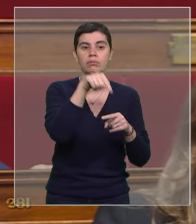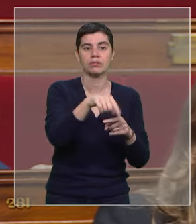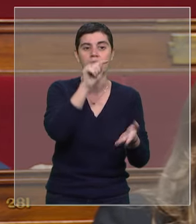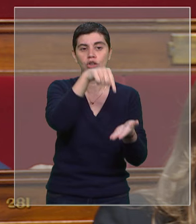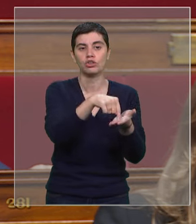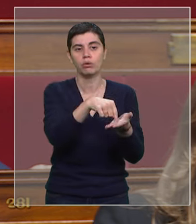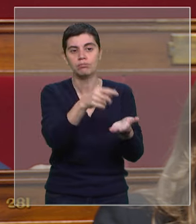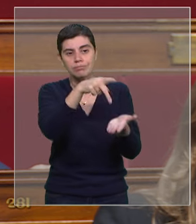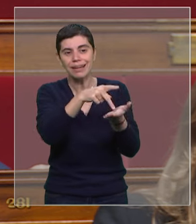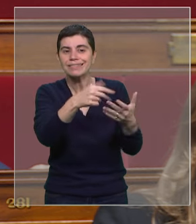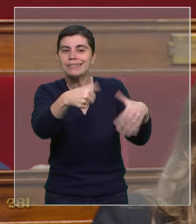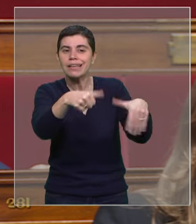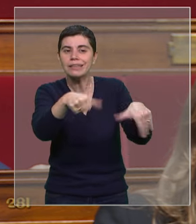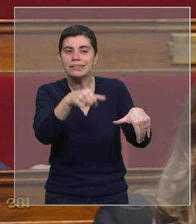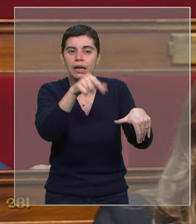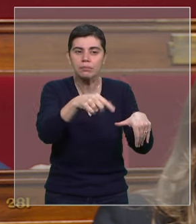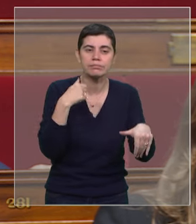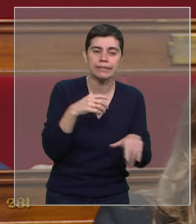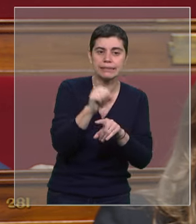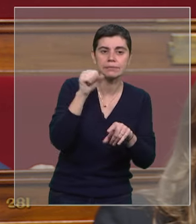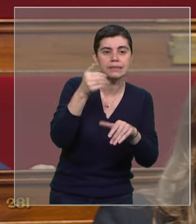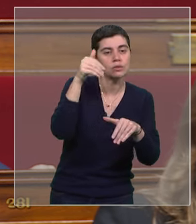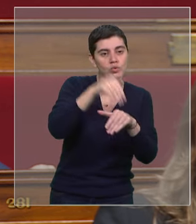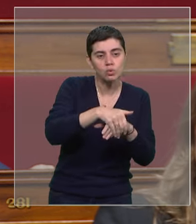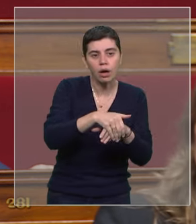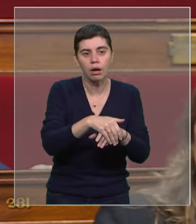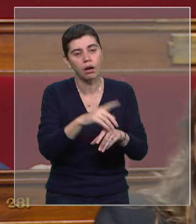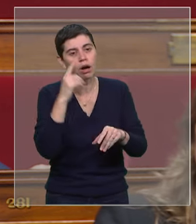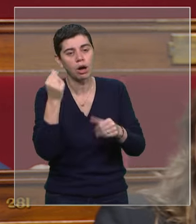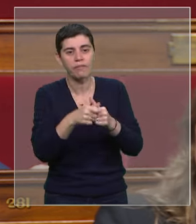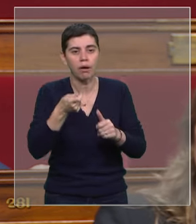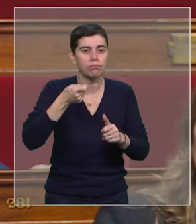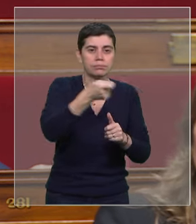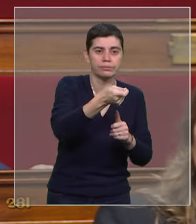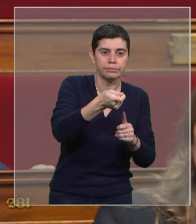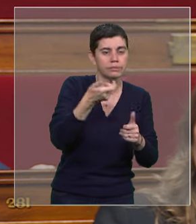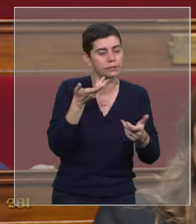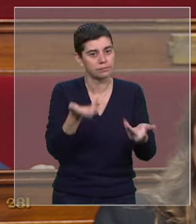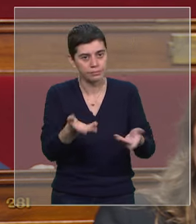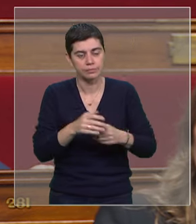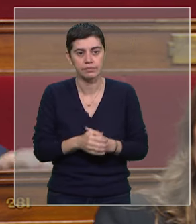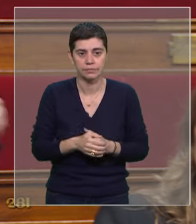lieu symbolique de ma circonscription, ont été frappés samedi soir par un homme qui a fait couler le sang sur nos trottoirs.